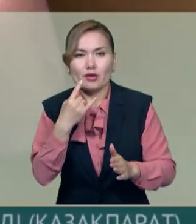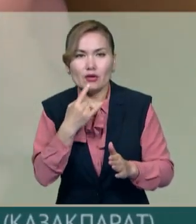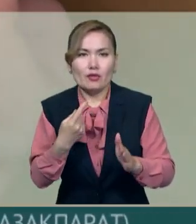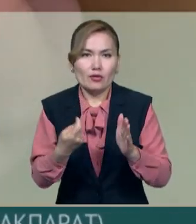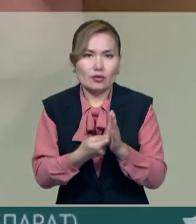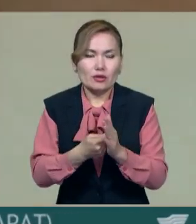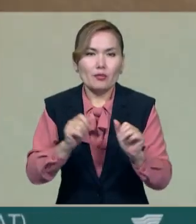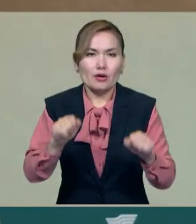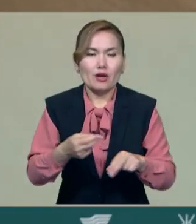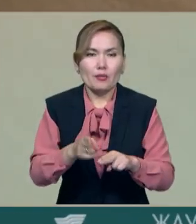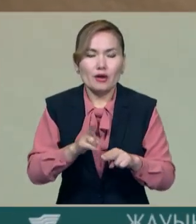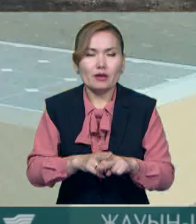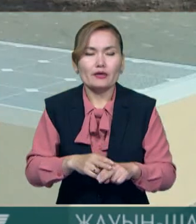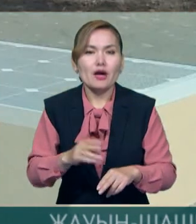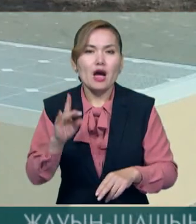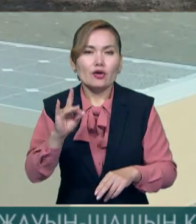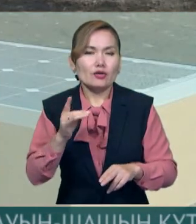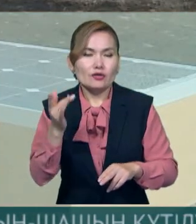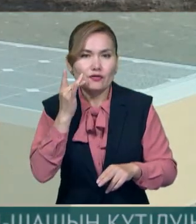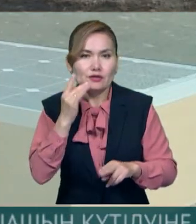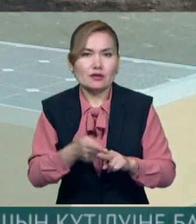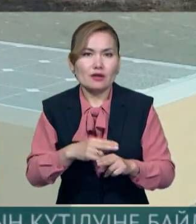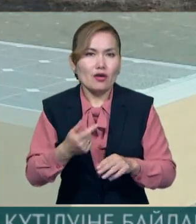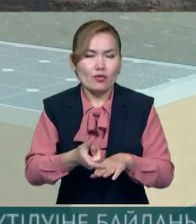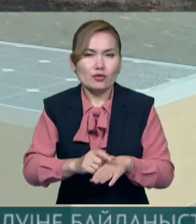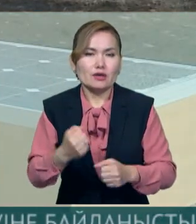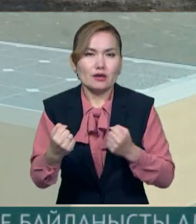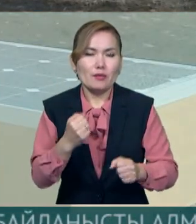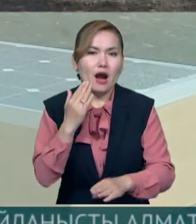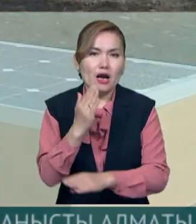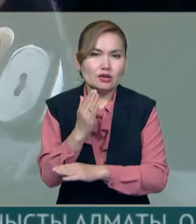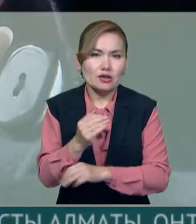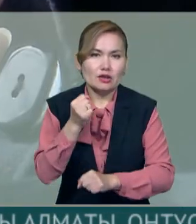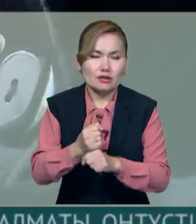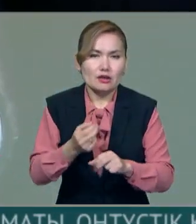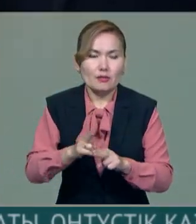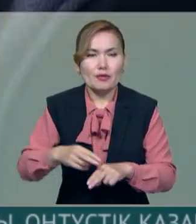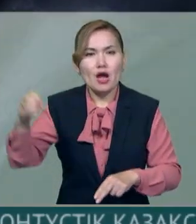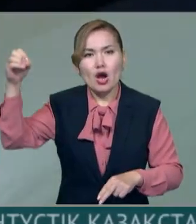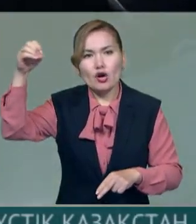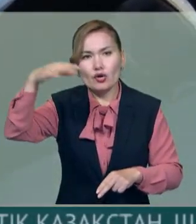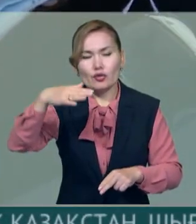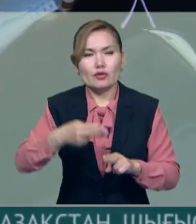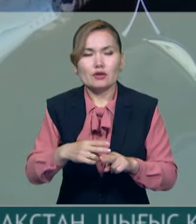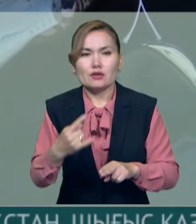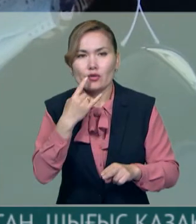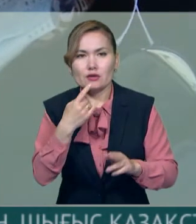жасалған, сондықтан жауын-шашын мен аптап ыстықтарда бүлінбейді. Тағы бір артықшылығы күн сәулесінен қуат